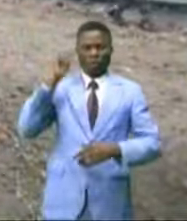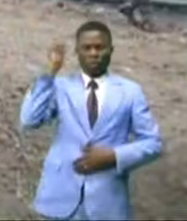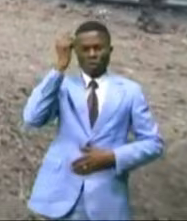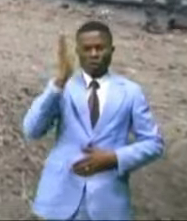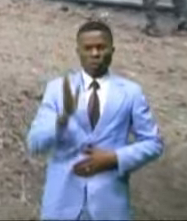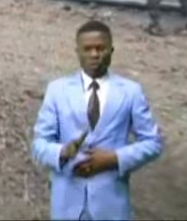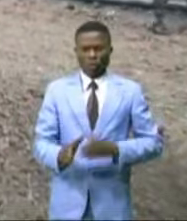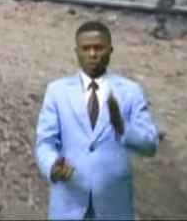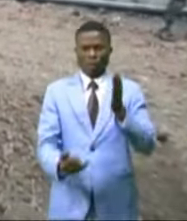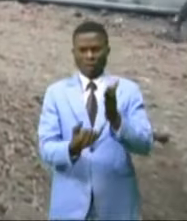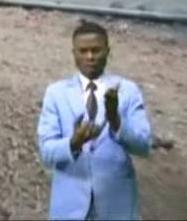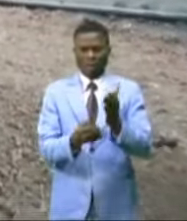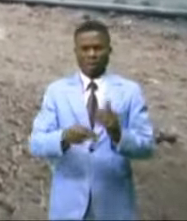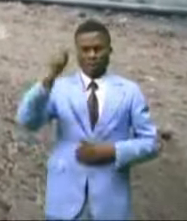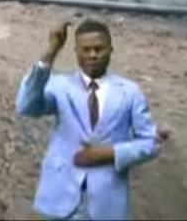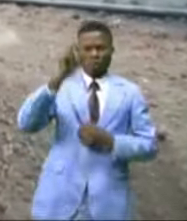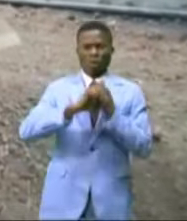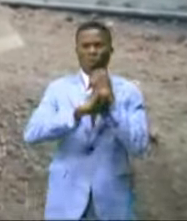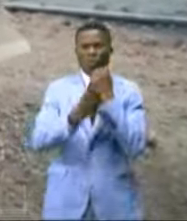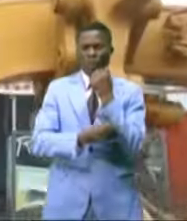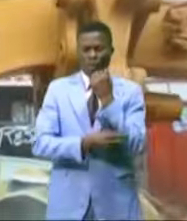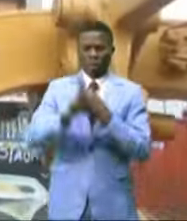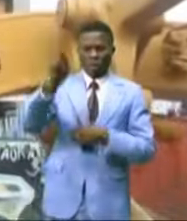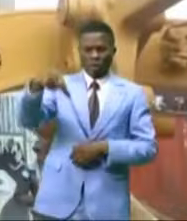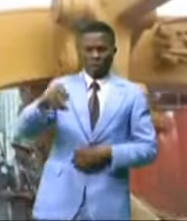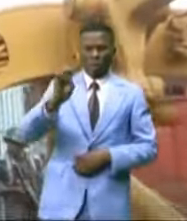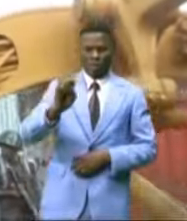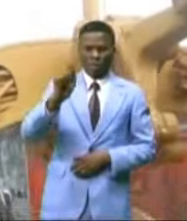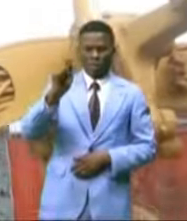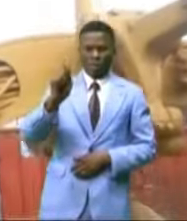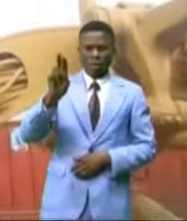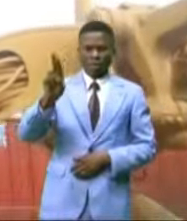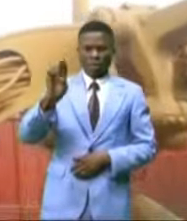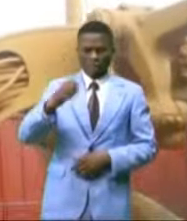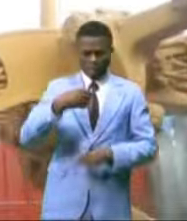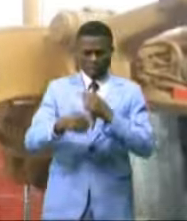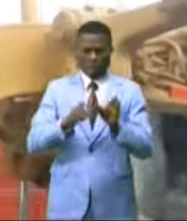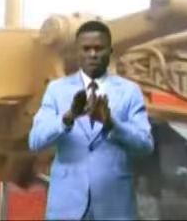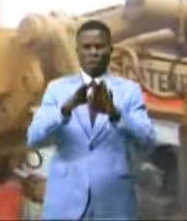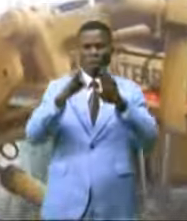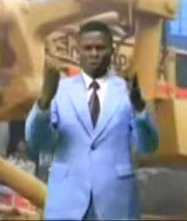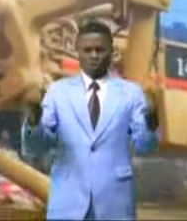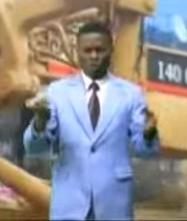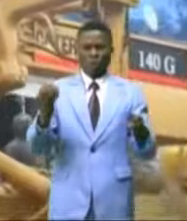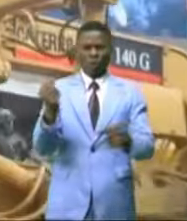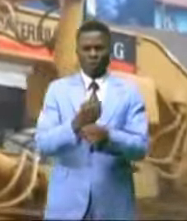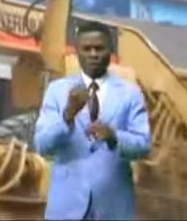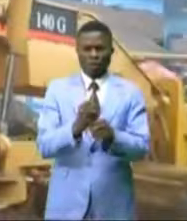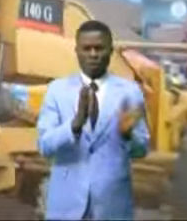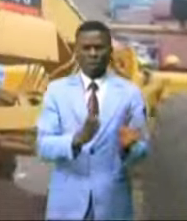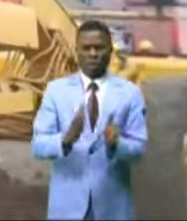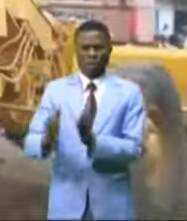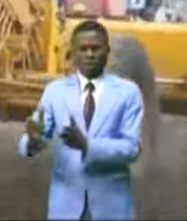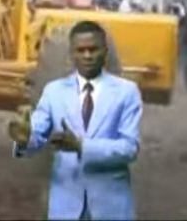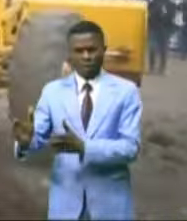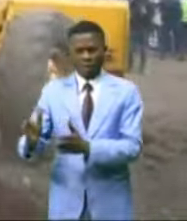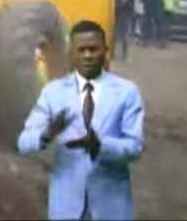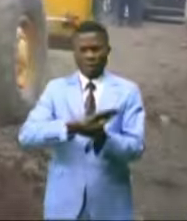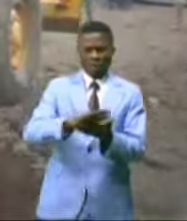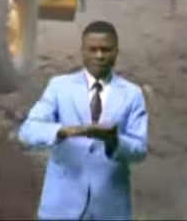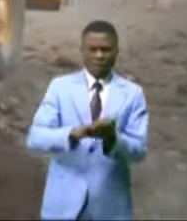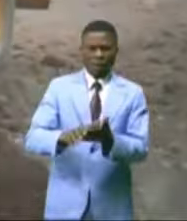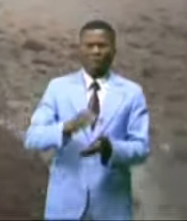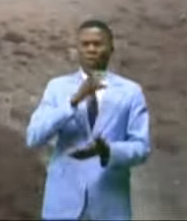kivou le généralmajor Peter tiaming kuuba a procédé au lancement officiel des travaux d'aménagement en pavé de pierre